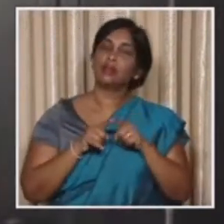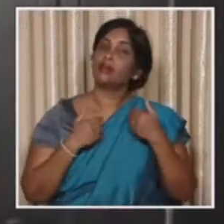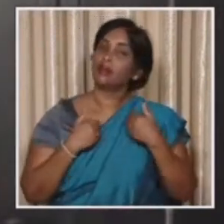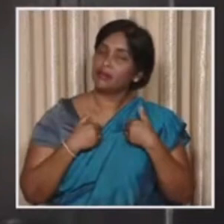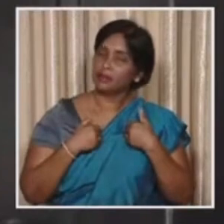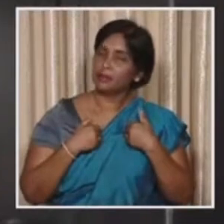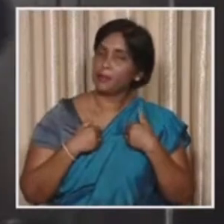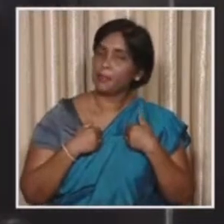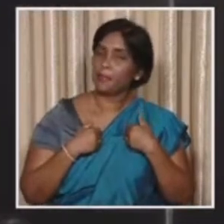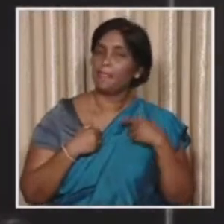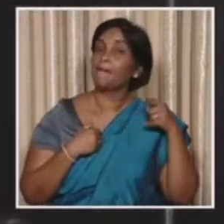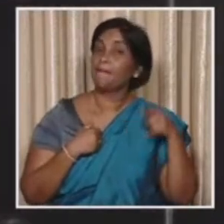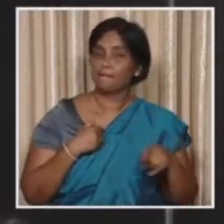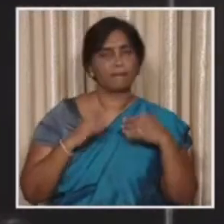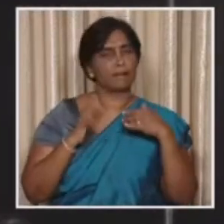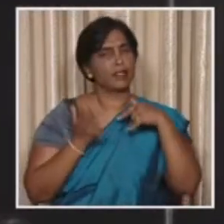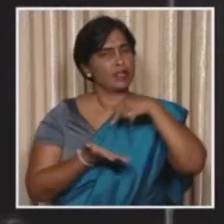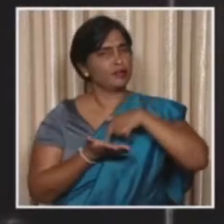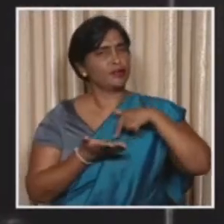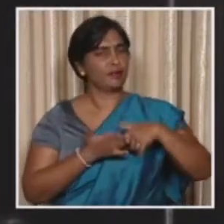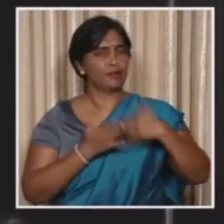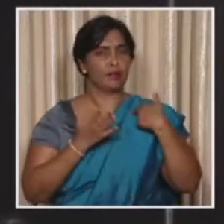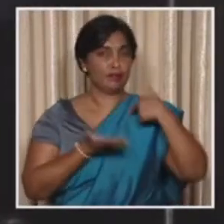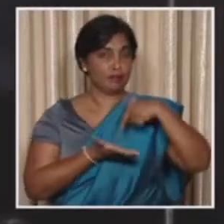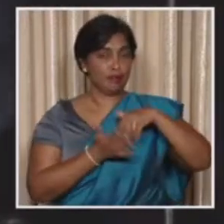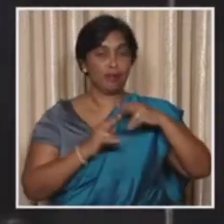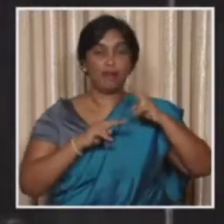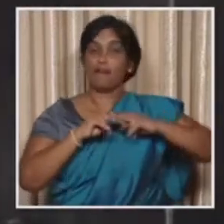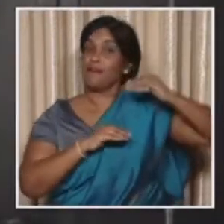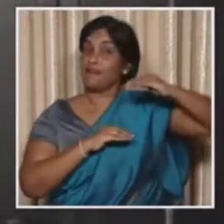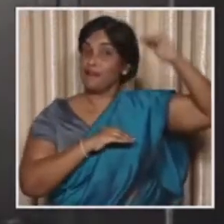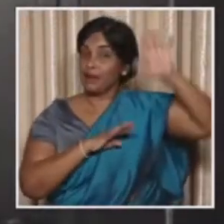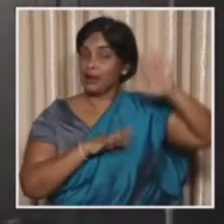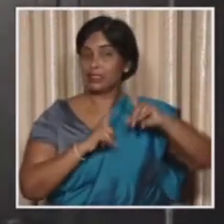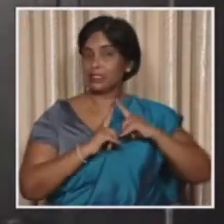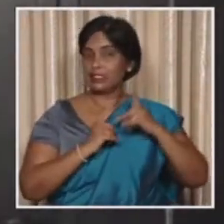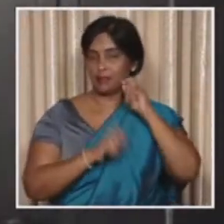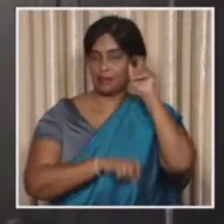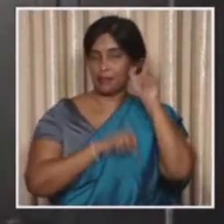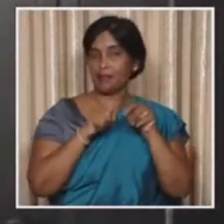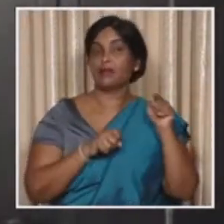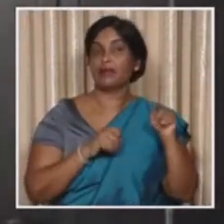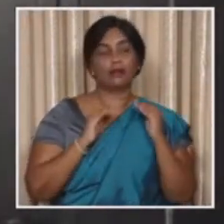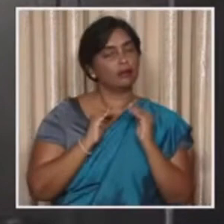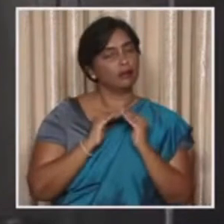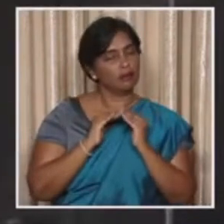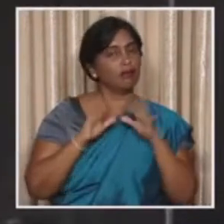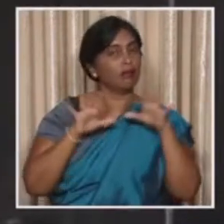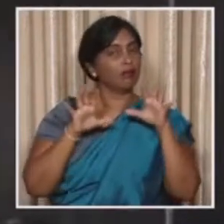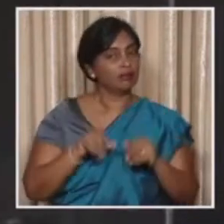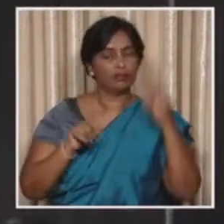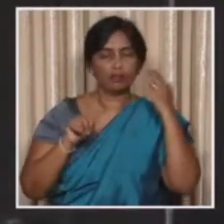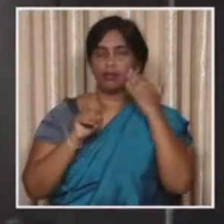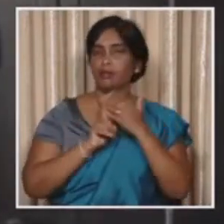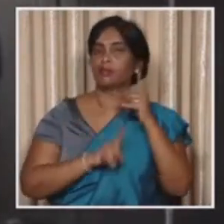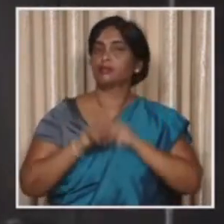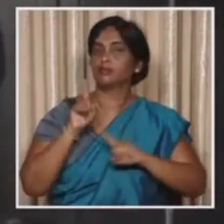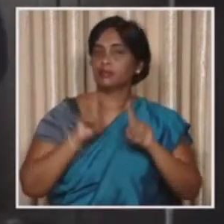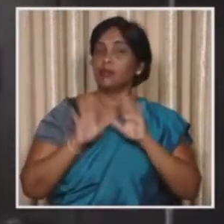இந்த நகரத்திலே வாழுகின்ற மாடி வீடுகளின் அலகுகளினது உரிமை பேசப்படுகின்றது.